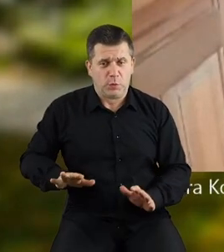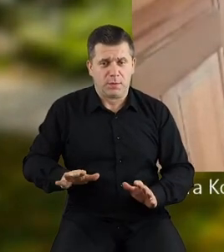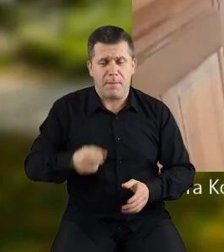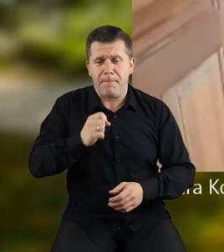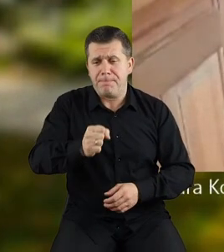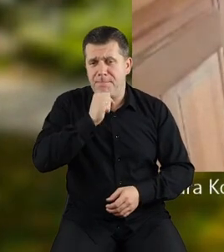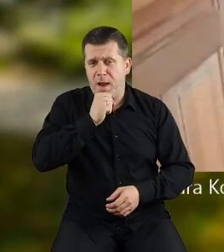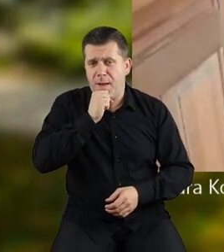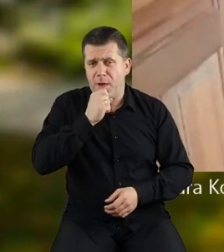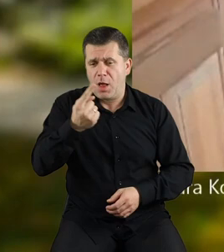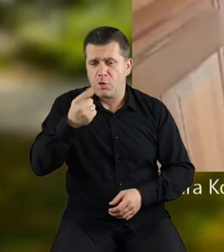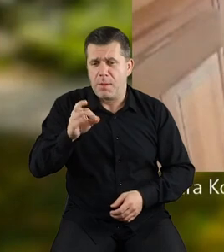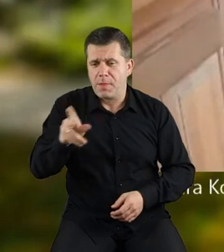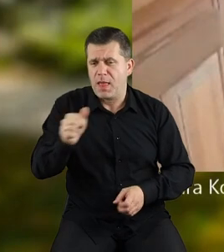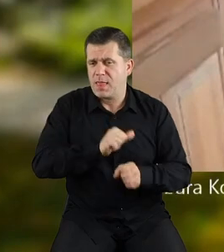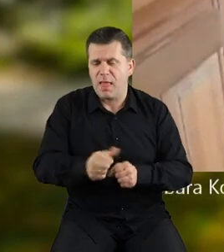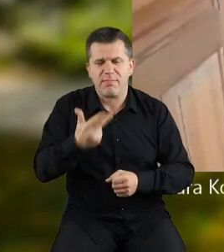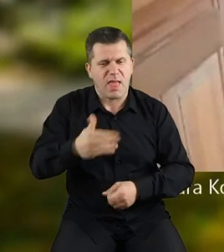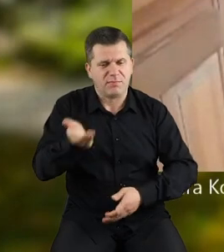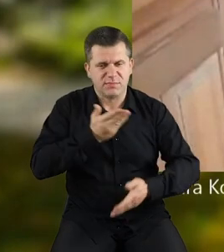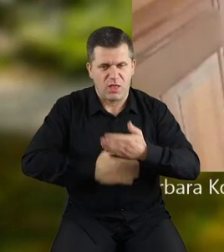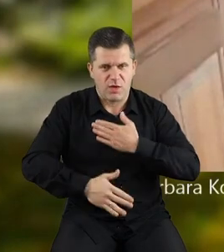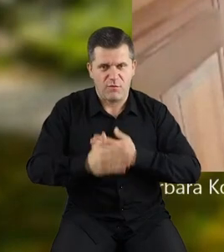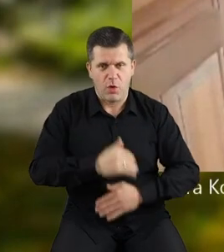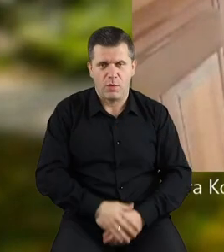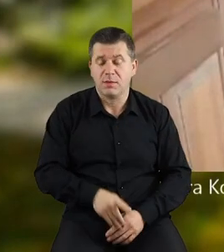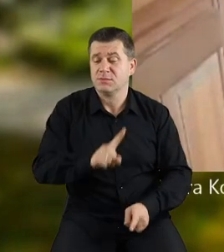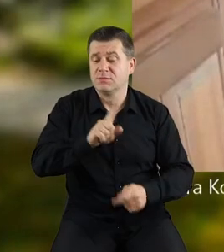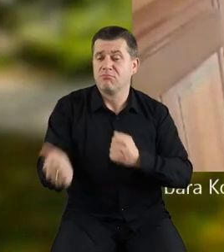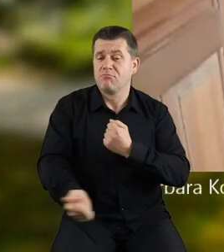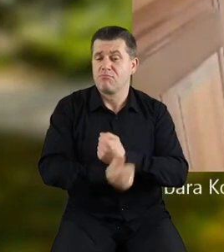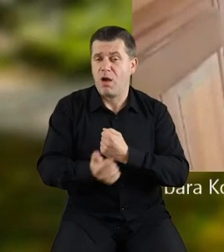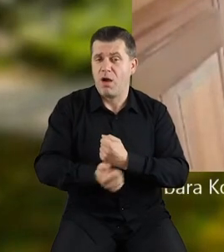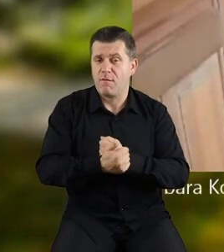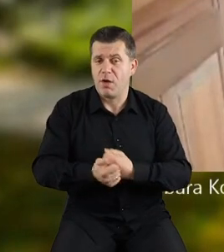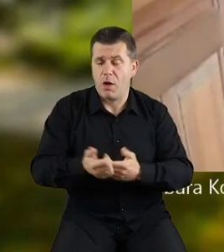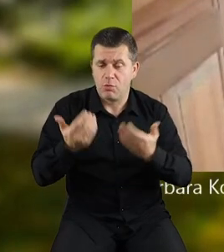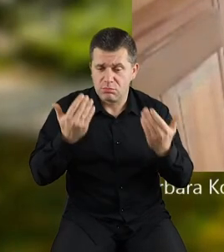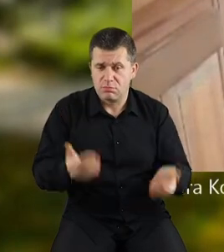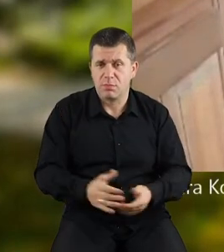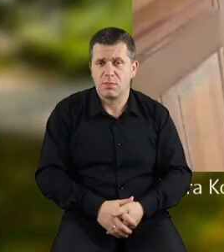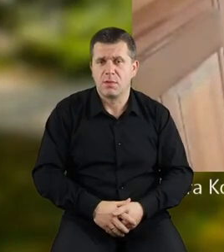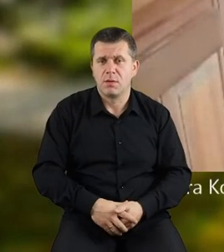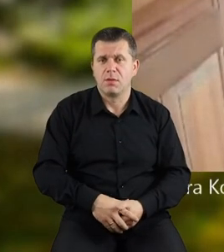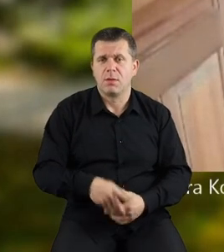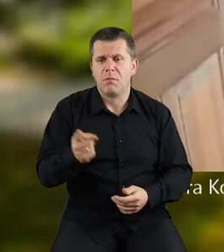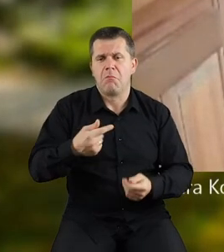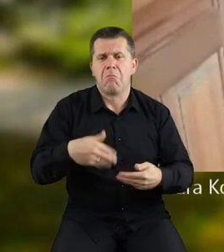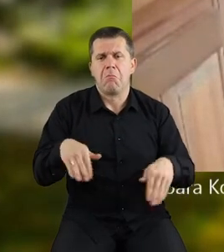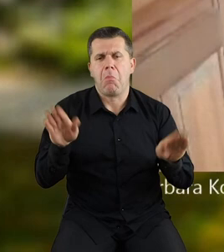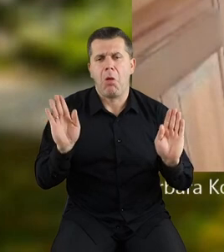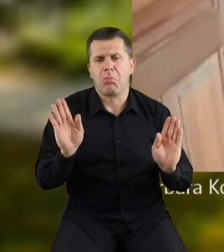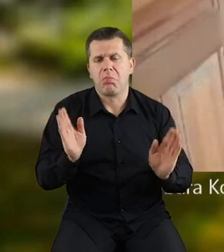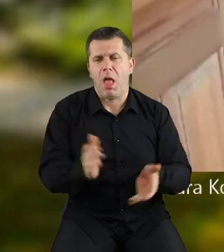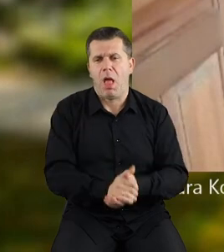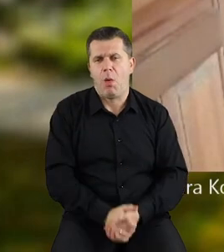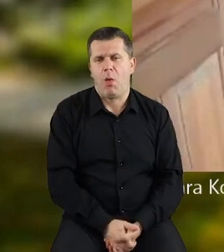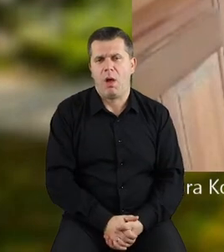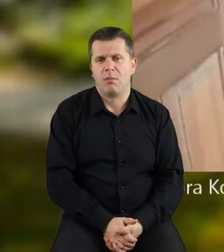swojej córki, babka Dobrecka jest wyraźnie niezadowolona. Właśnie dlatego, że się pani Koper